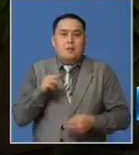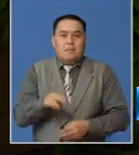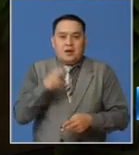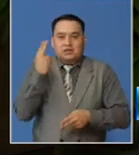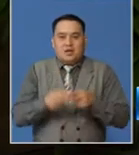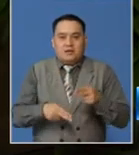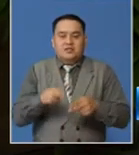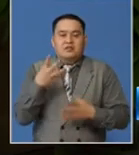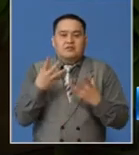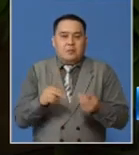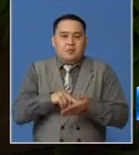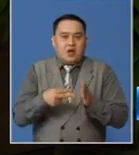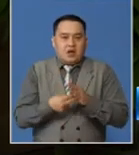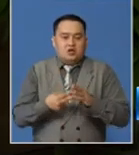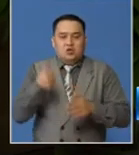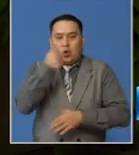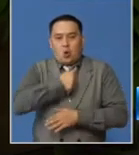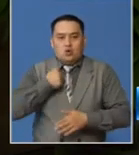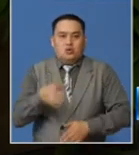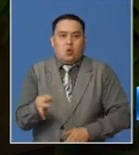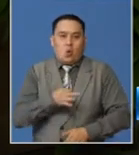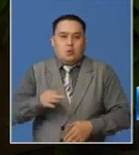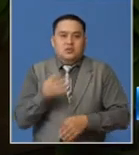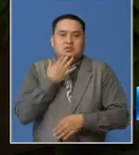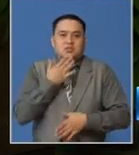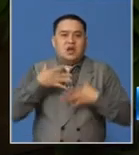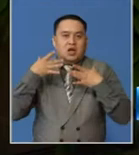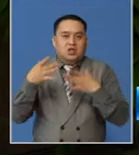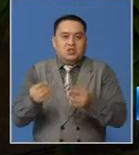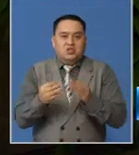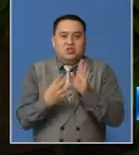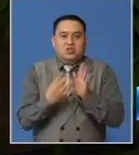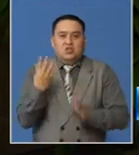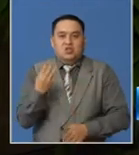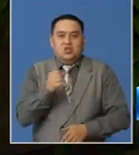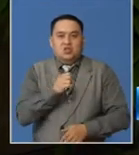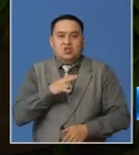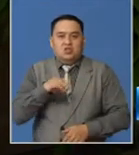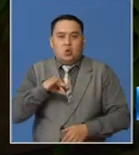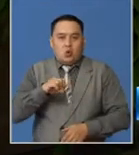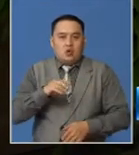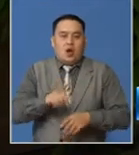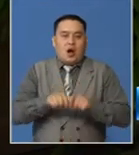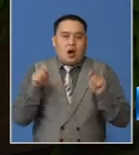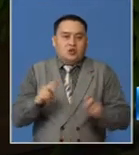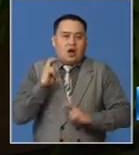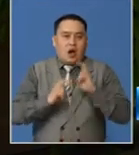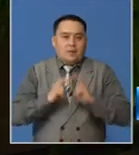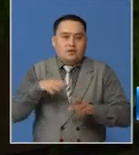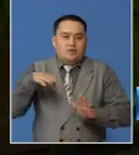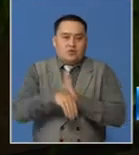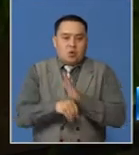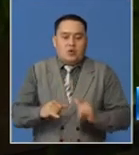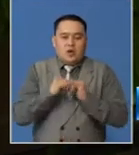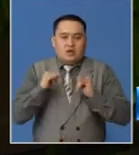завершим строительство. По планам на текущий год наша область должна экспортировать 4 тысячи тонн. Вот думаем, с открытием комбината внесем